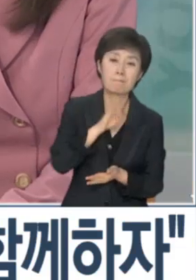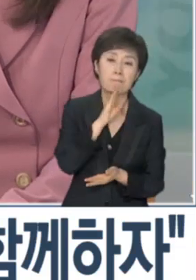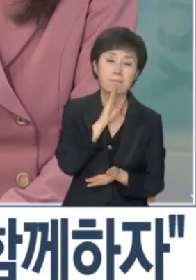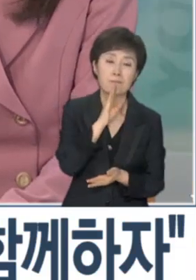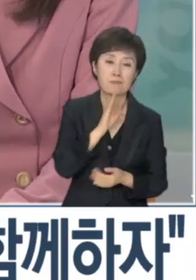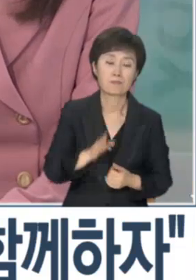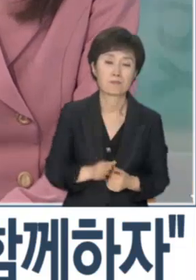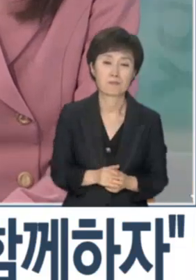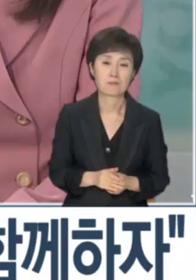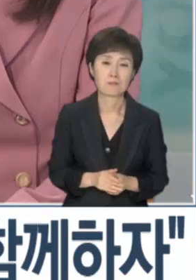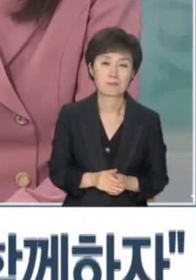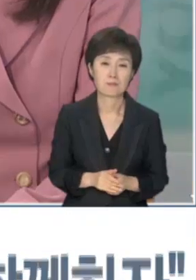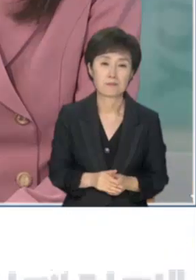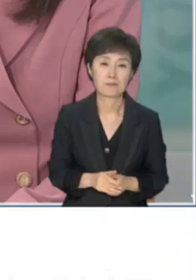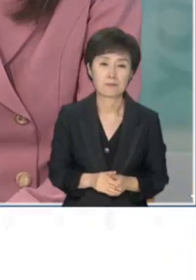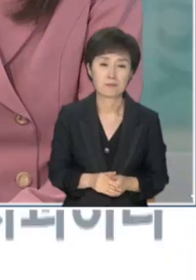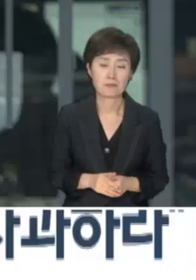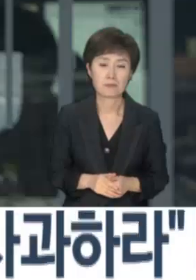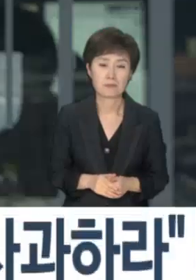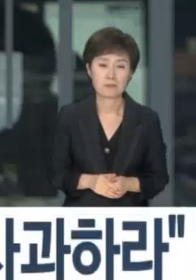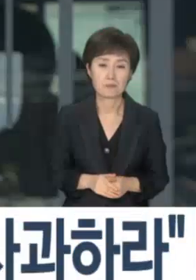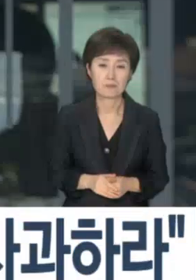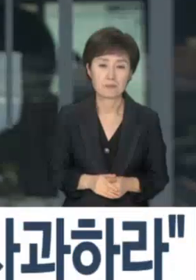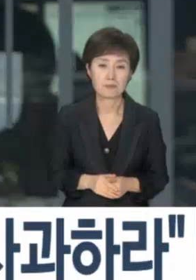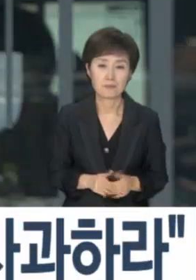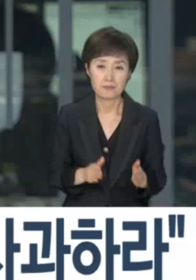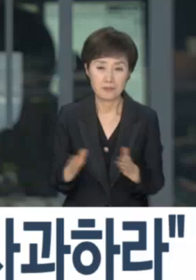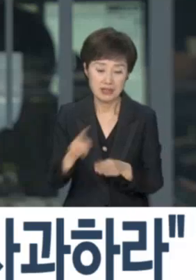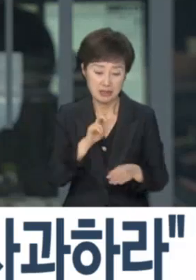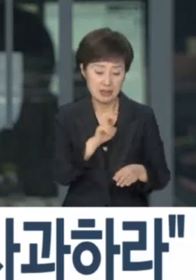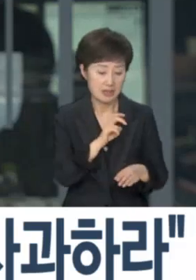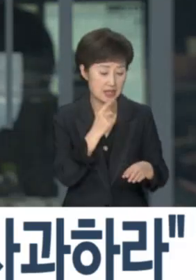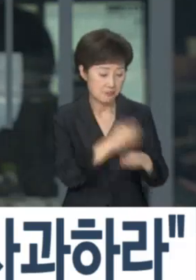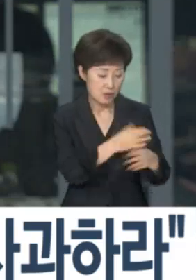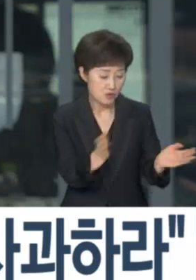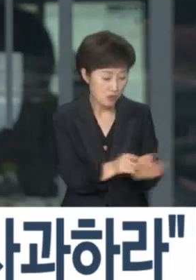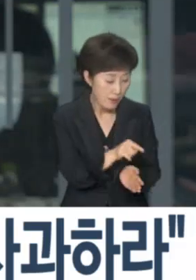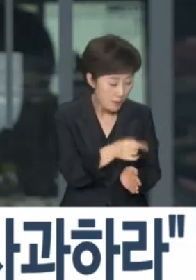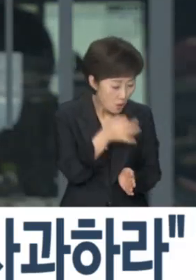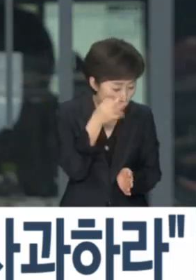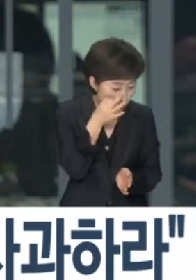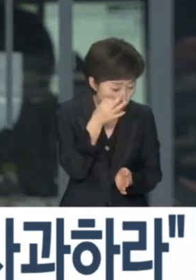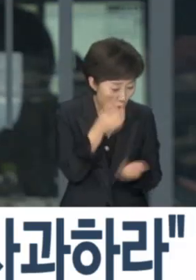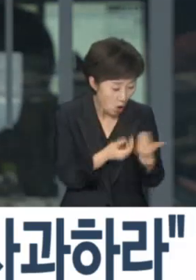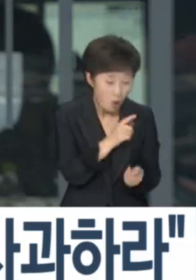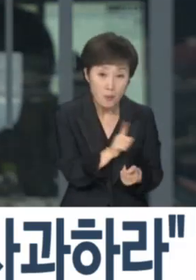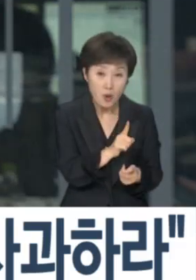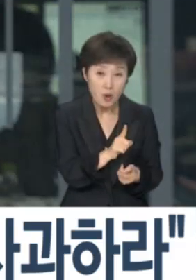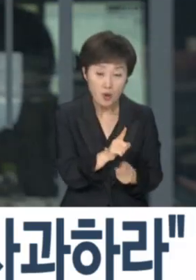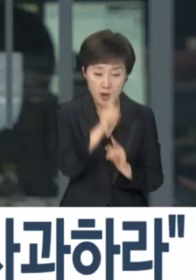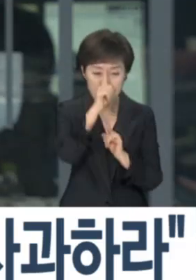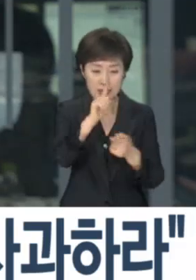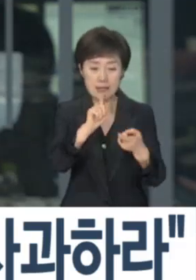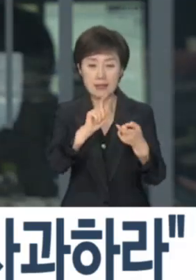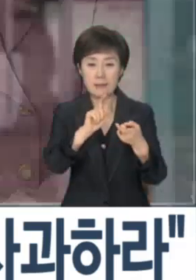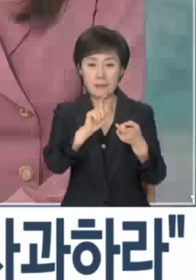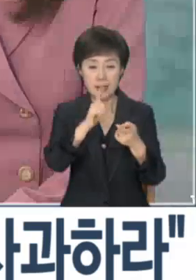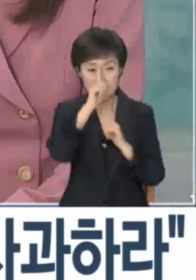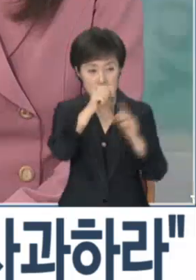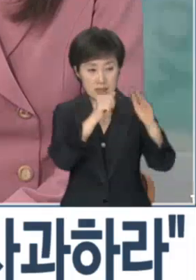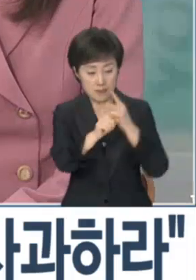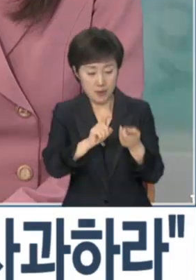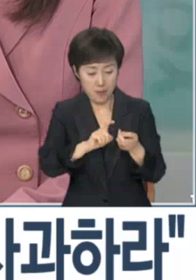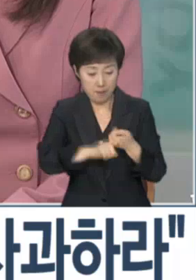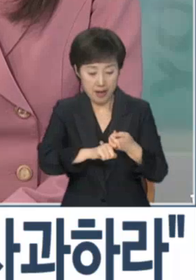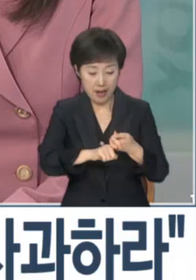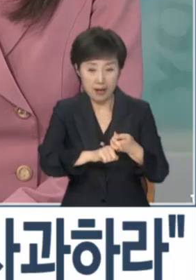생각합니다. 예. 이런 상황에서 민주당 내에서 지금 논란이 있는 내용이 있는데 그게 뭔지 봤더니 일부 친명계 의원들의 지역구에 도전장을 내민